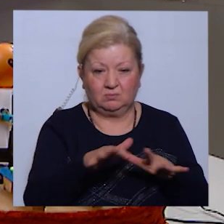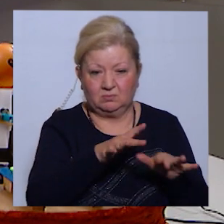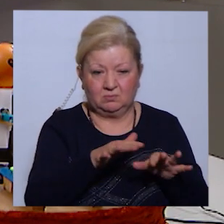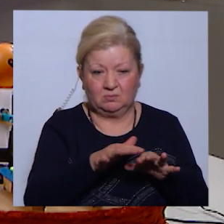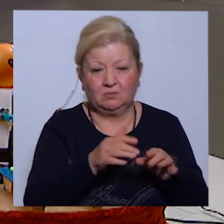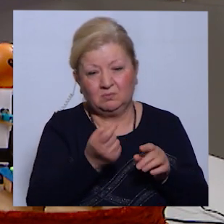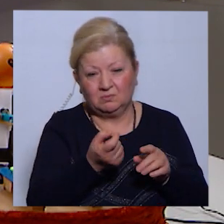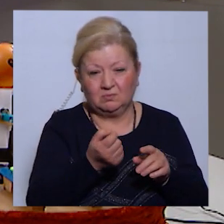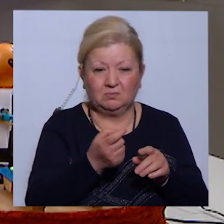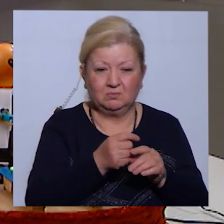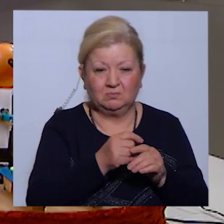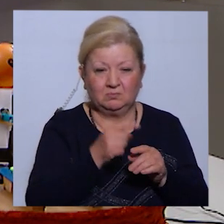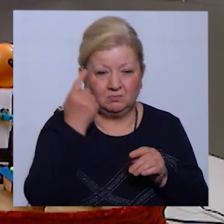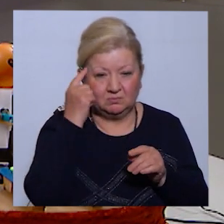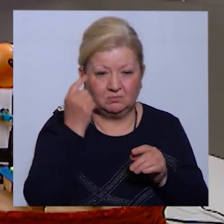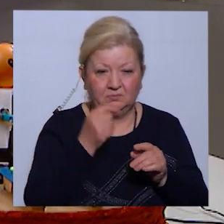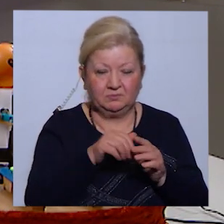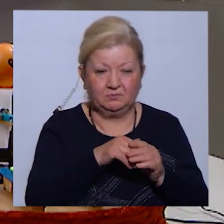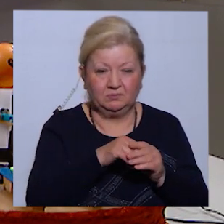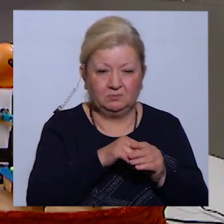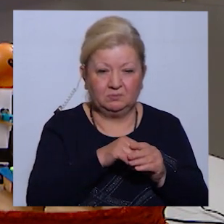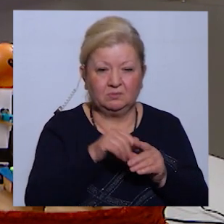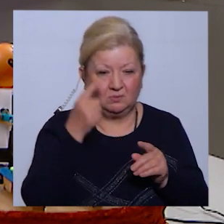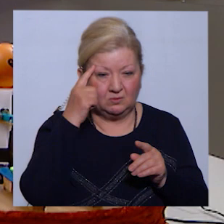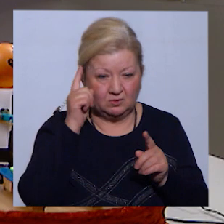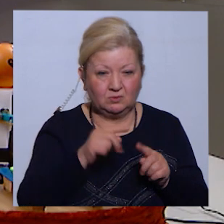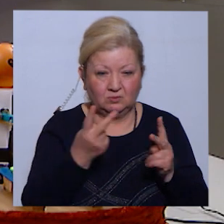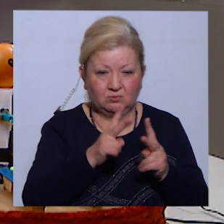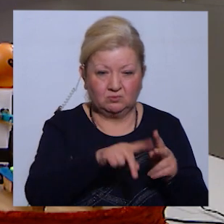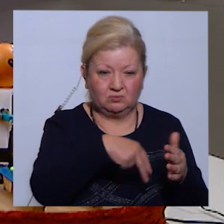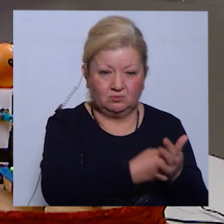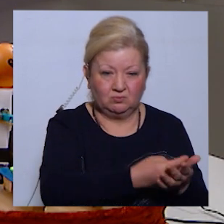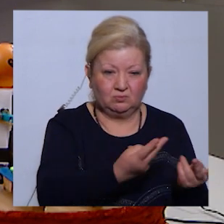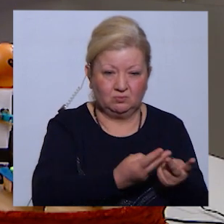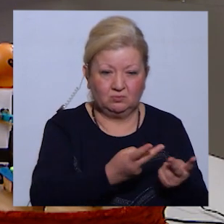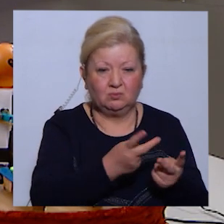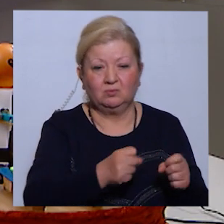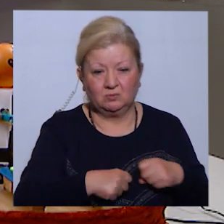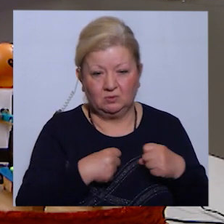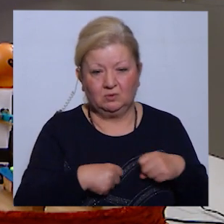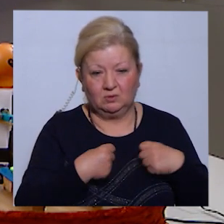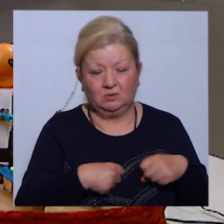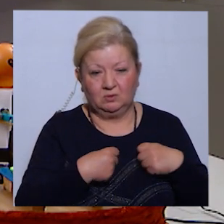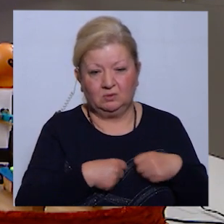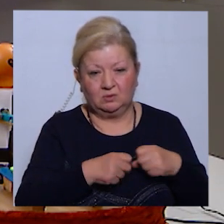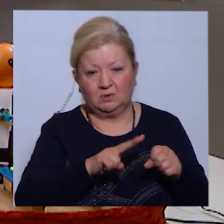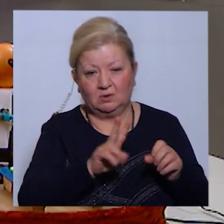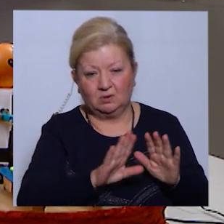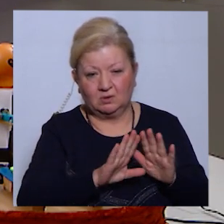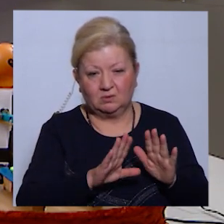პატარა ინტელექტი აქვს და ფიქრობს, რომ იცის, რომ უნდა წავაქციო და ცდილობს